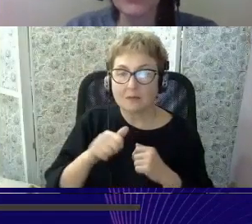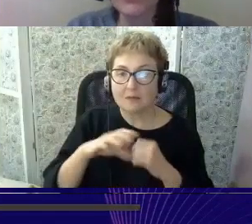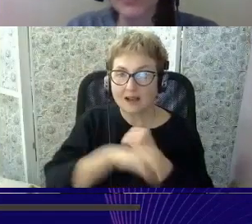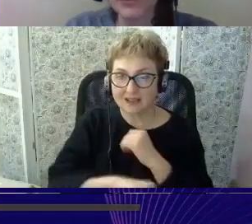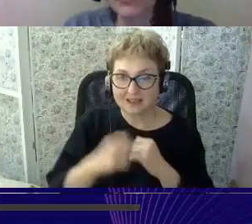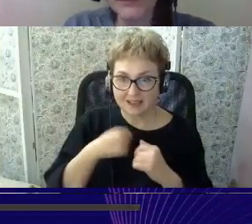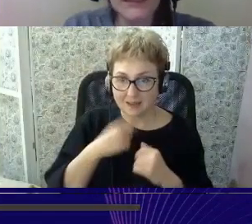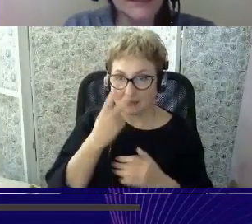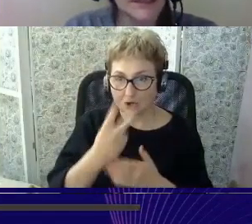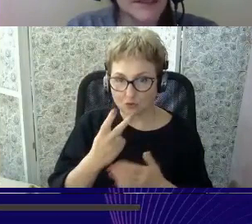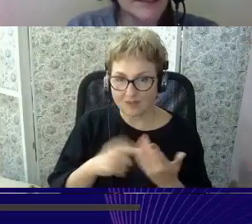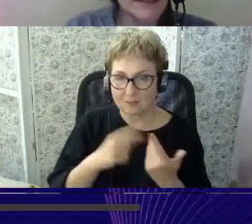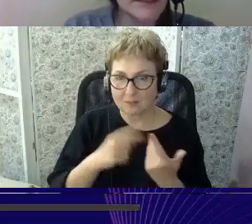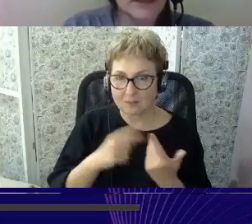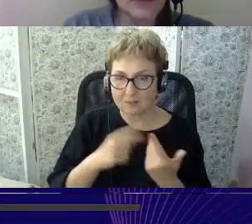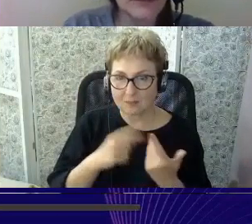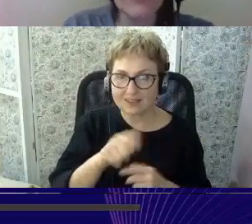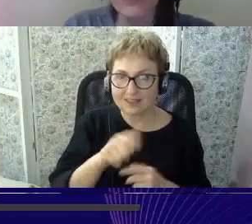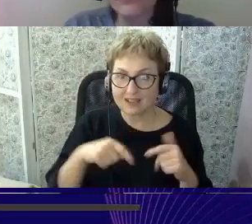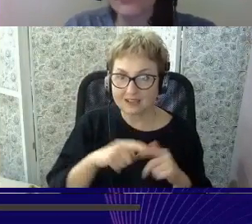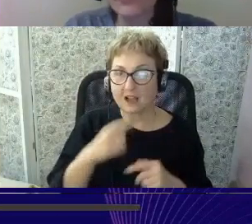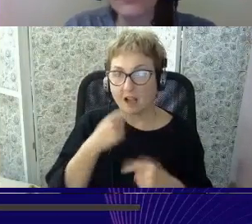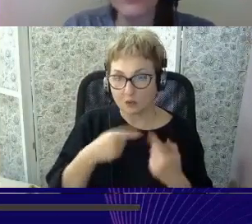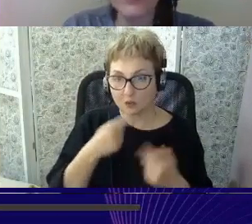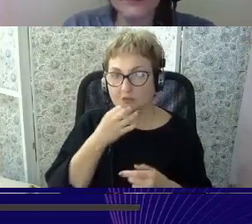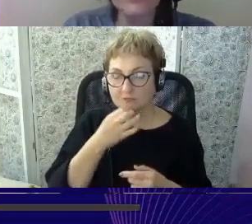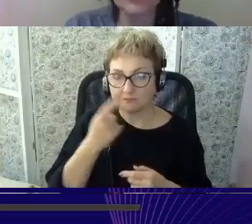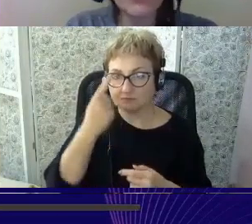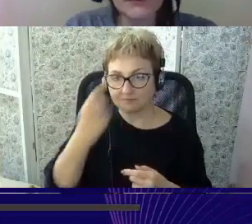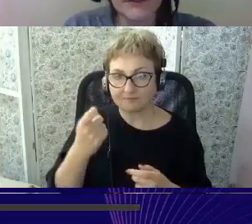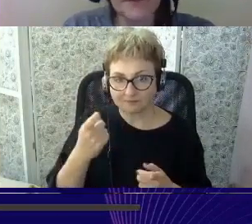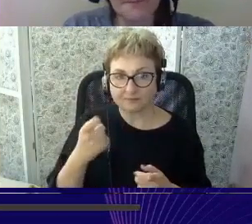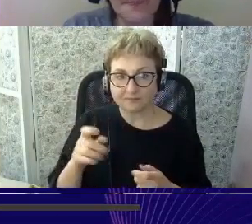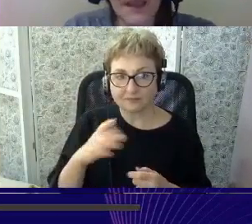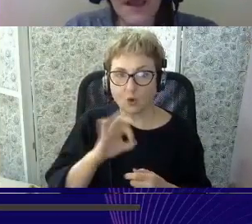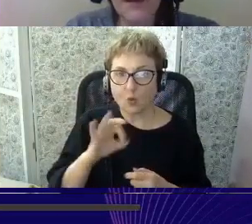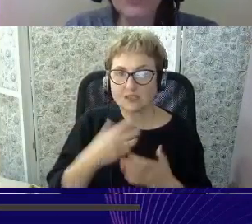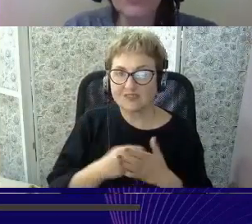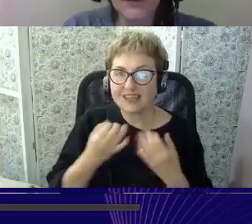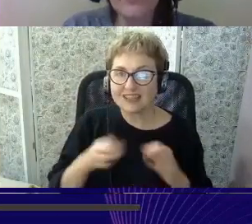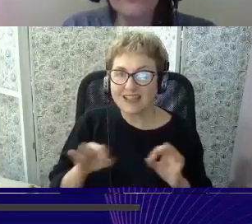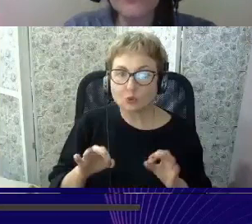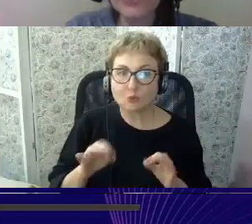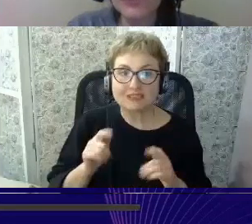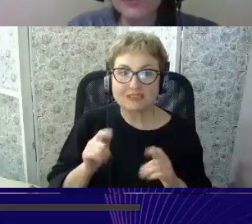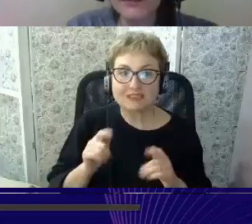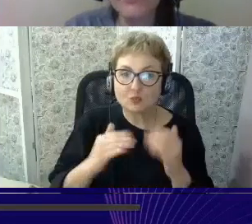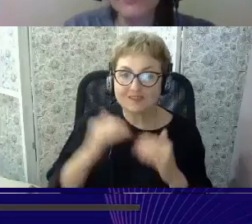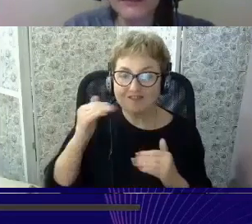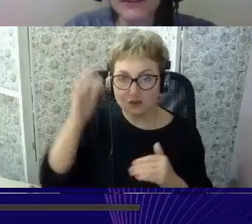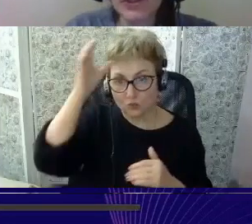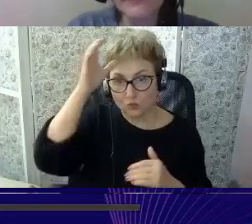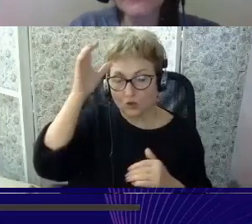такой перечень покажу тех организаций, которые заявляют о своей доступности. Поступая в высшее